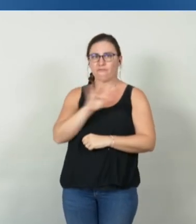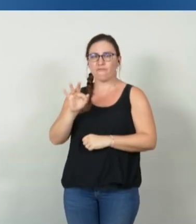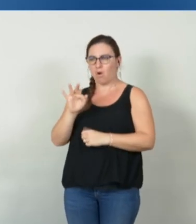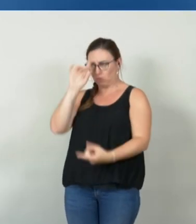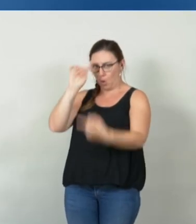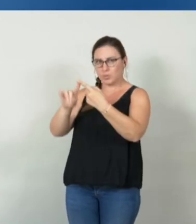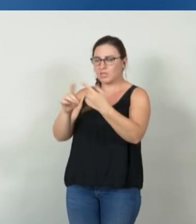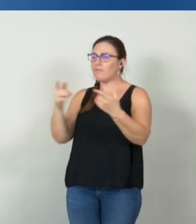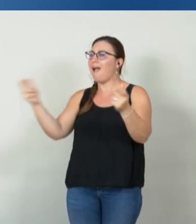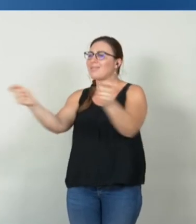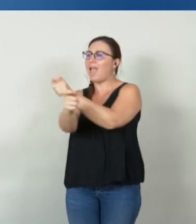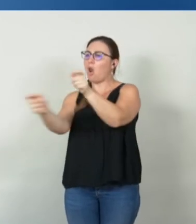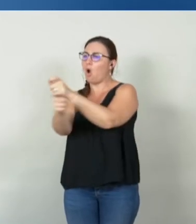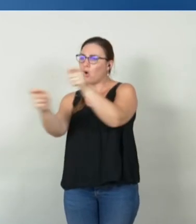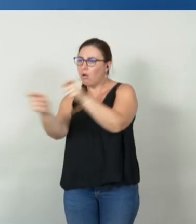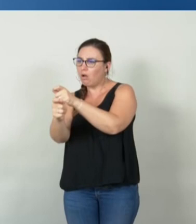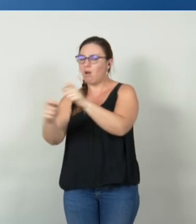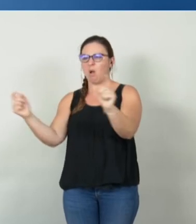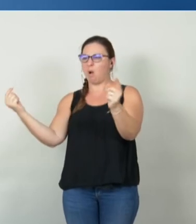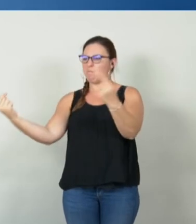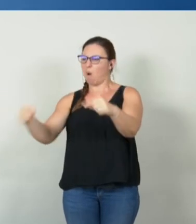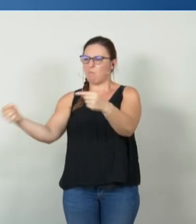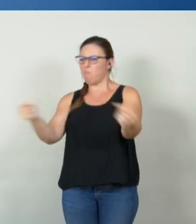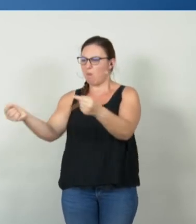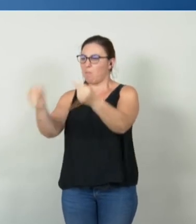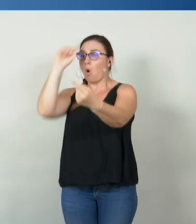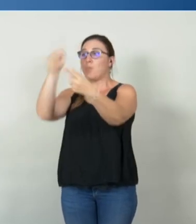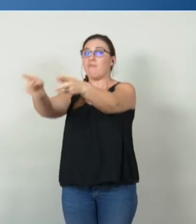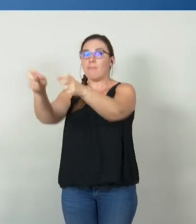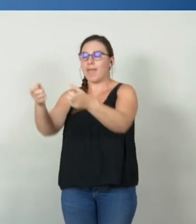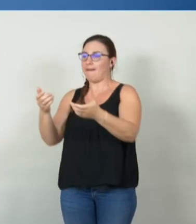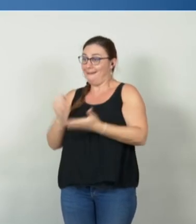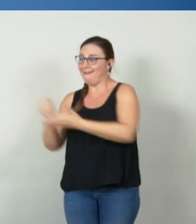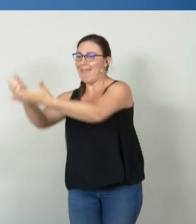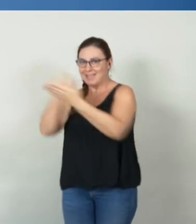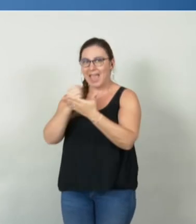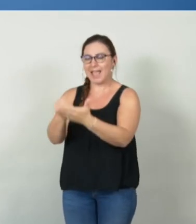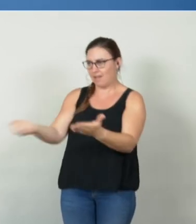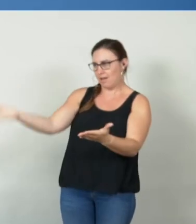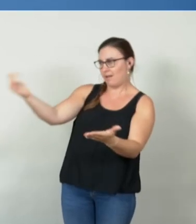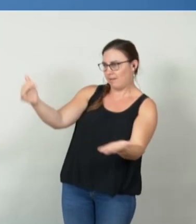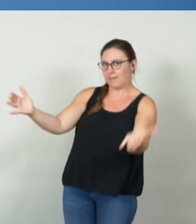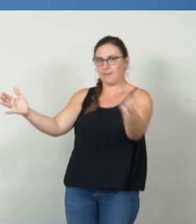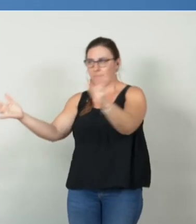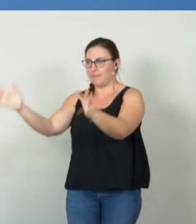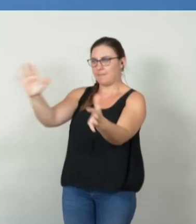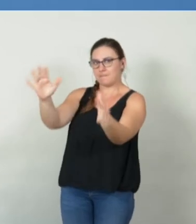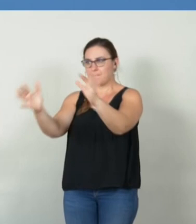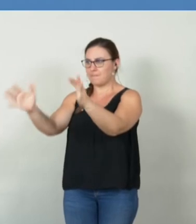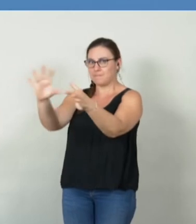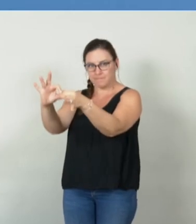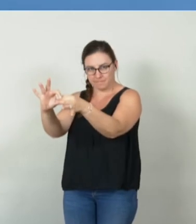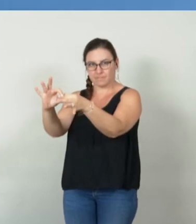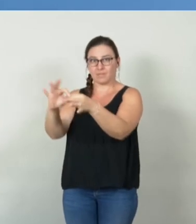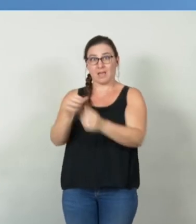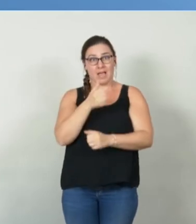conditions du dialogue entre belligérant en vue d'accord de paix et pourtant votre choix d'installer un